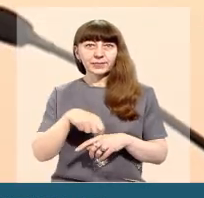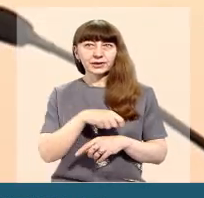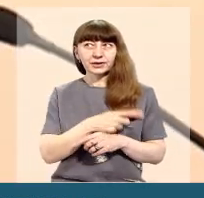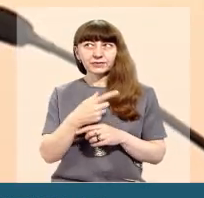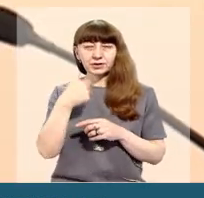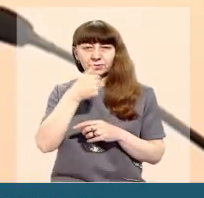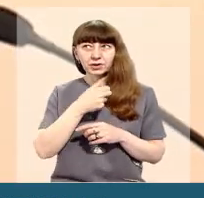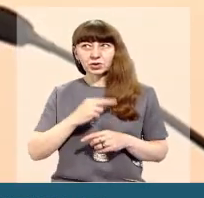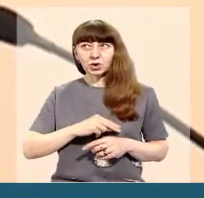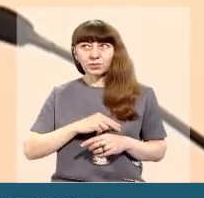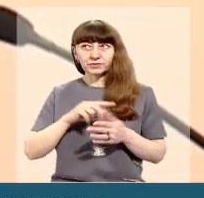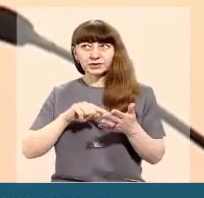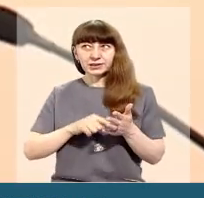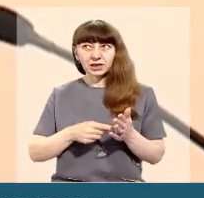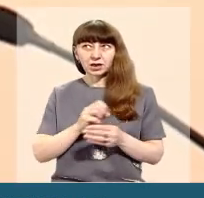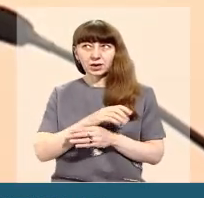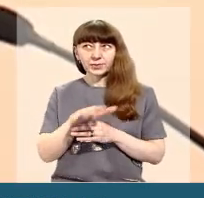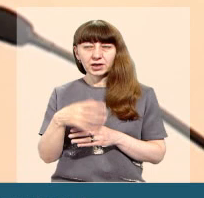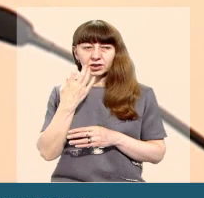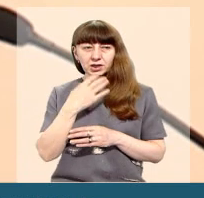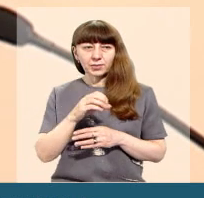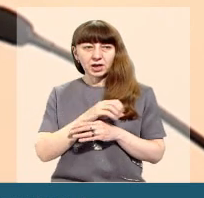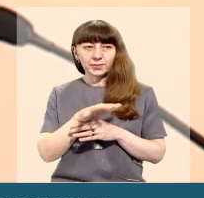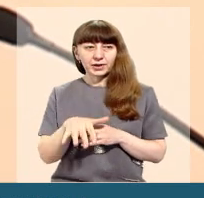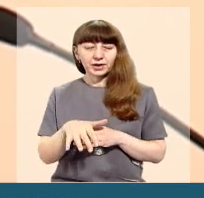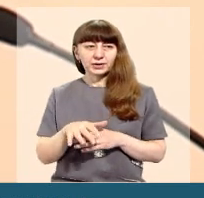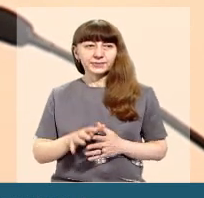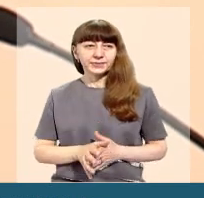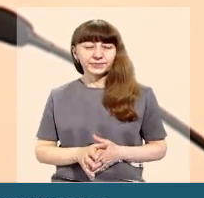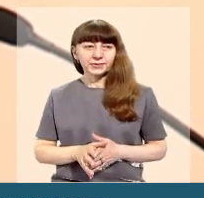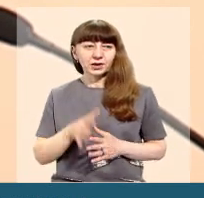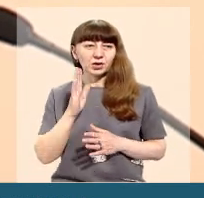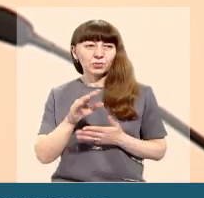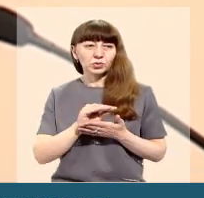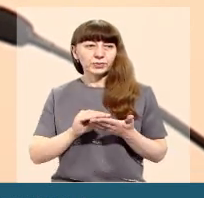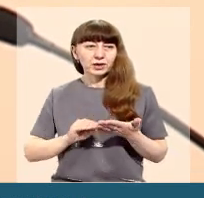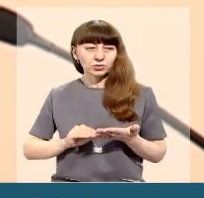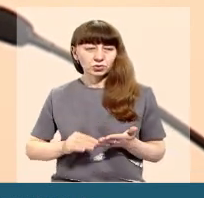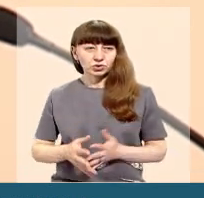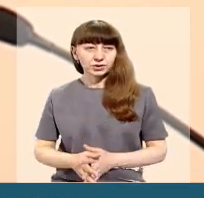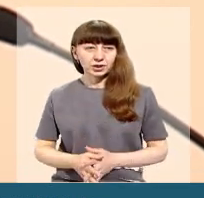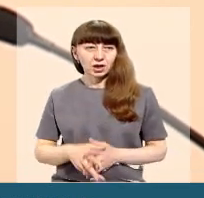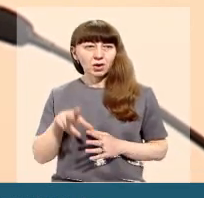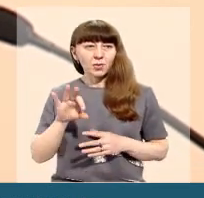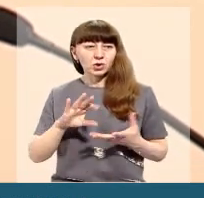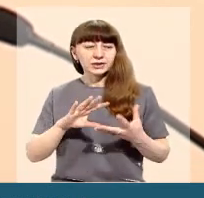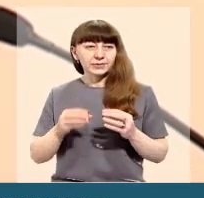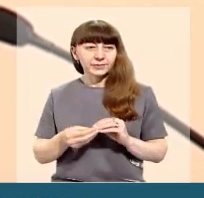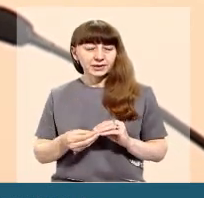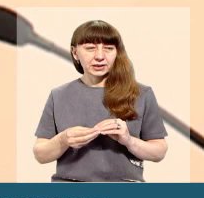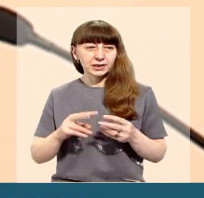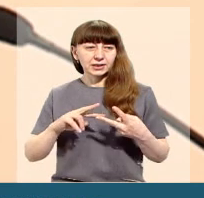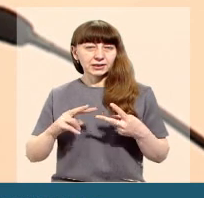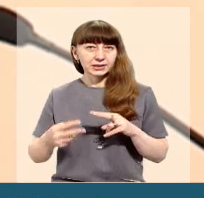году работы в целях обеспечения надежности теплоснабжения потребителей микрорайона будет продолжена по замене